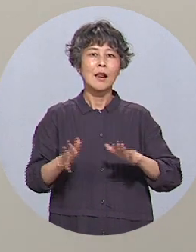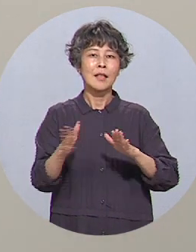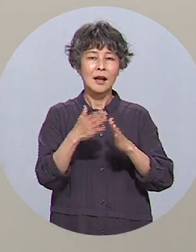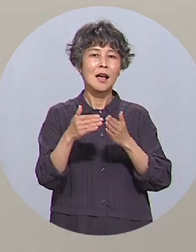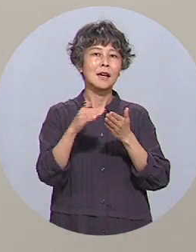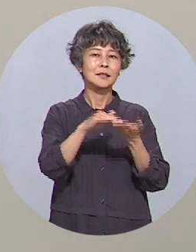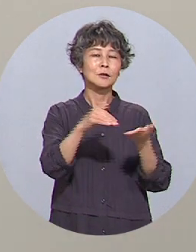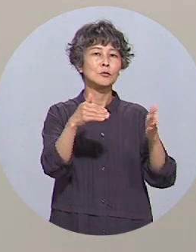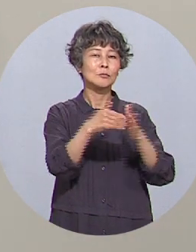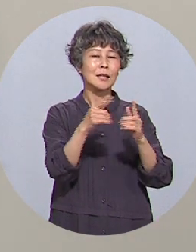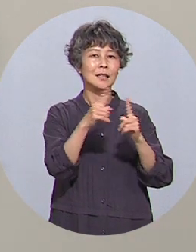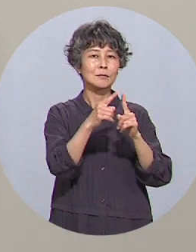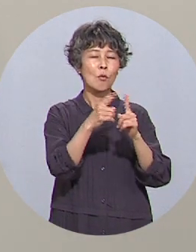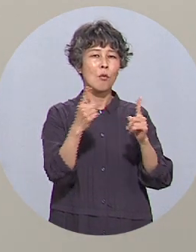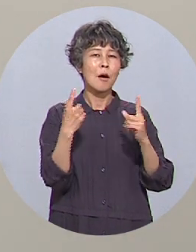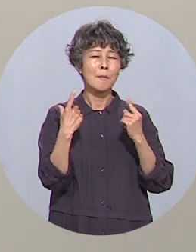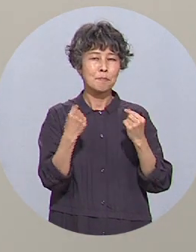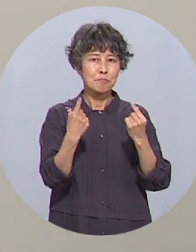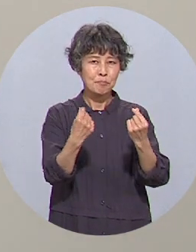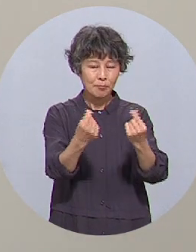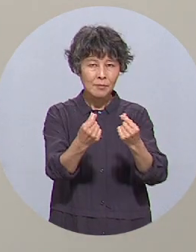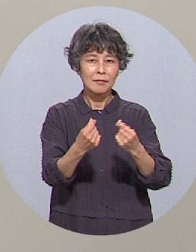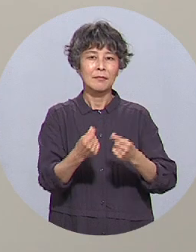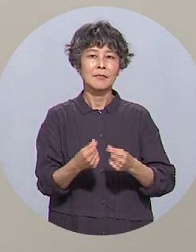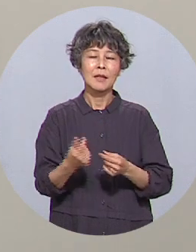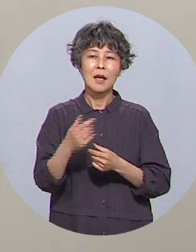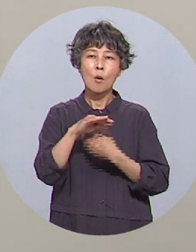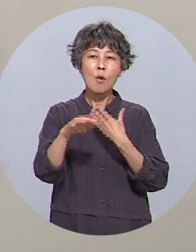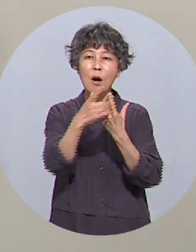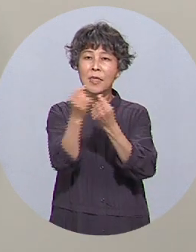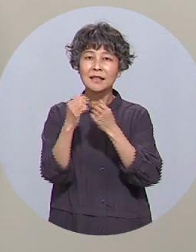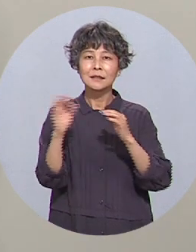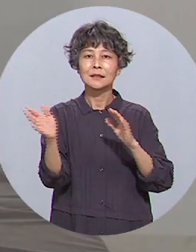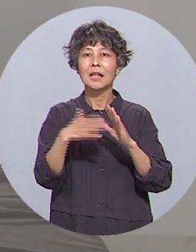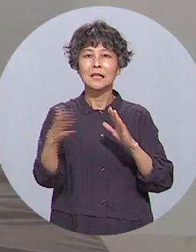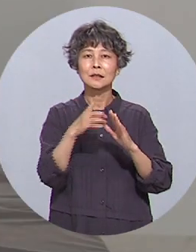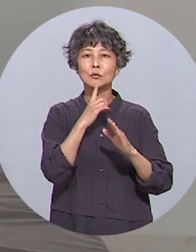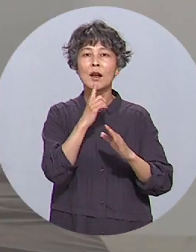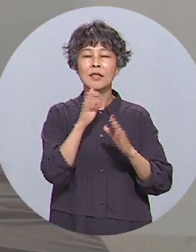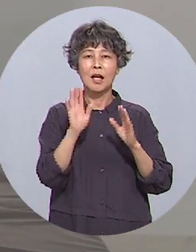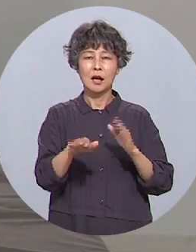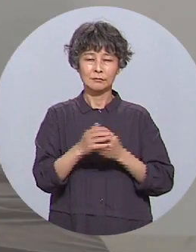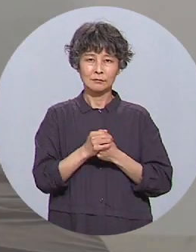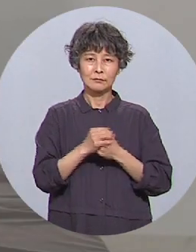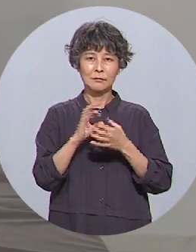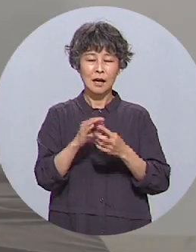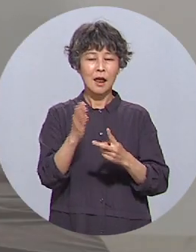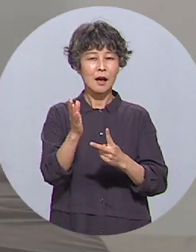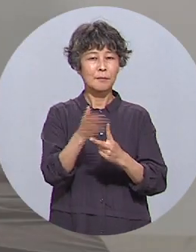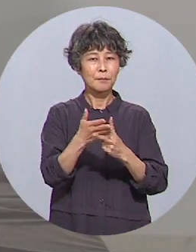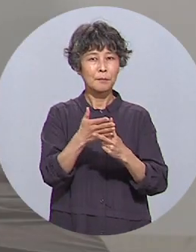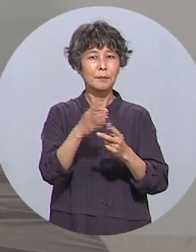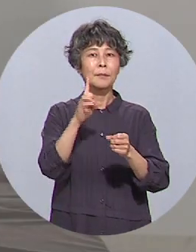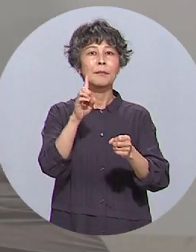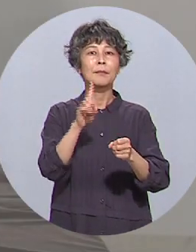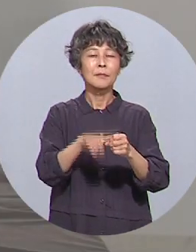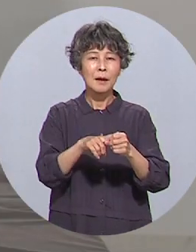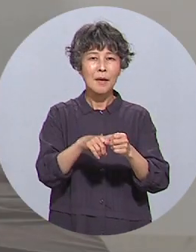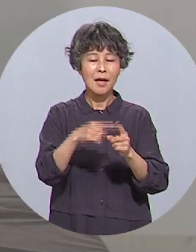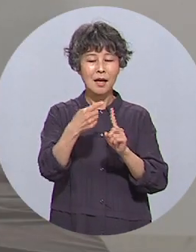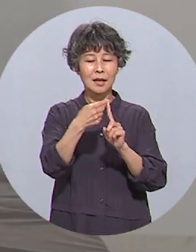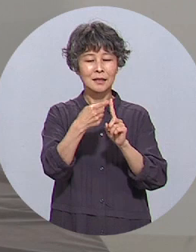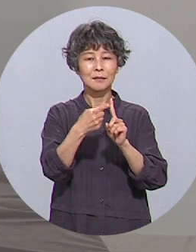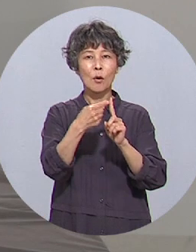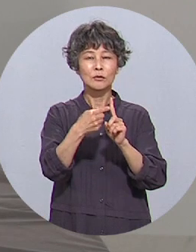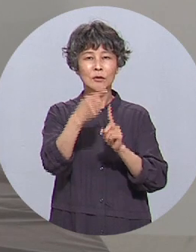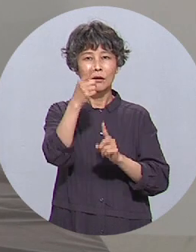ないし、同じ指紋を持っている人は一人としていないと言われています。 はい、 はい、それらを識別していくのが指紋の線になるんです